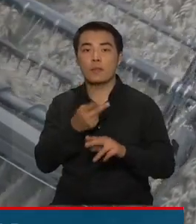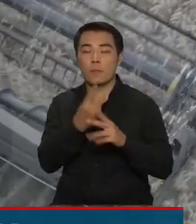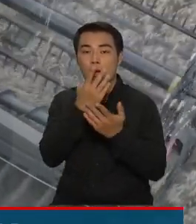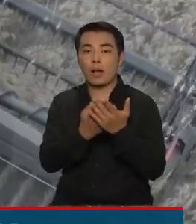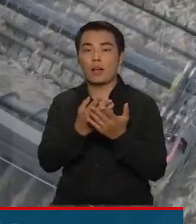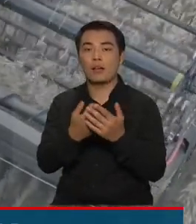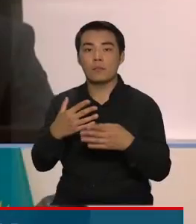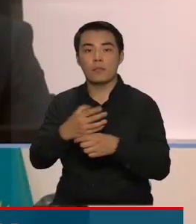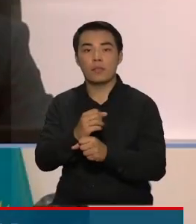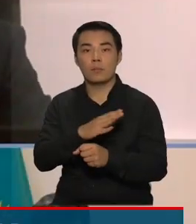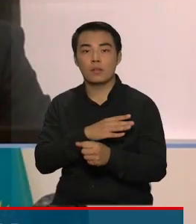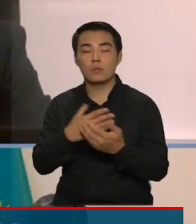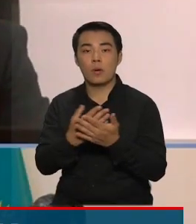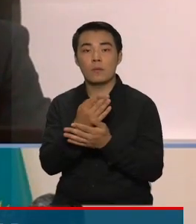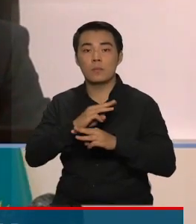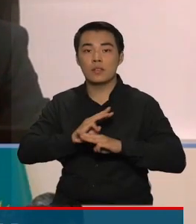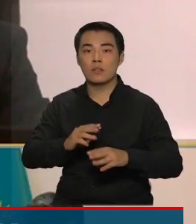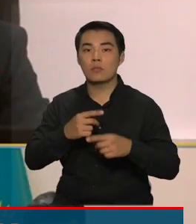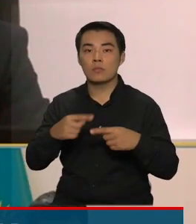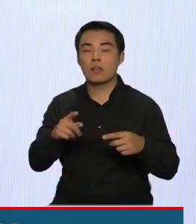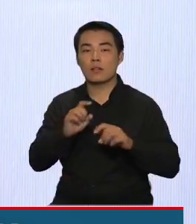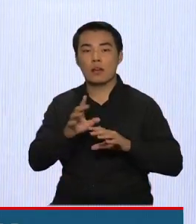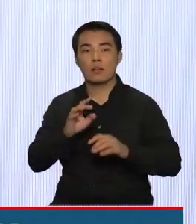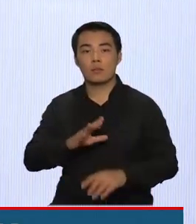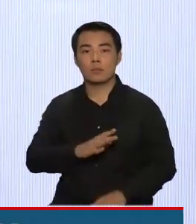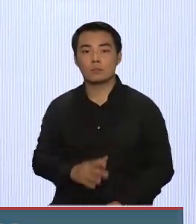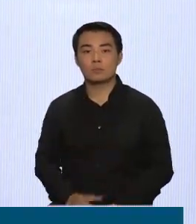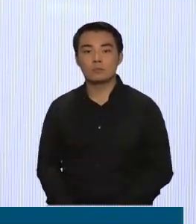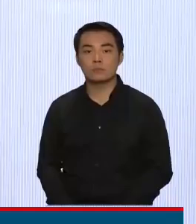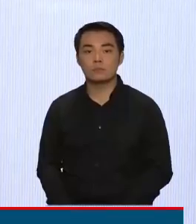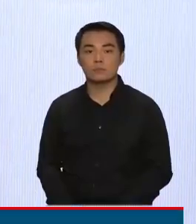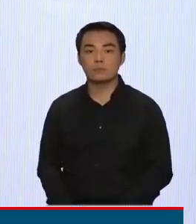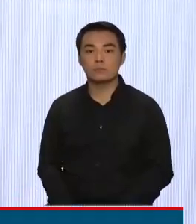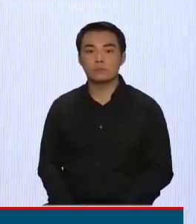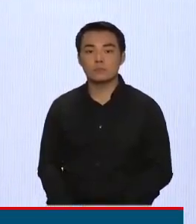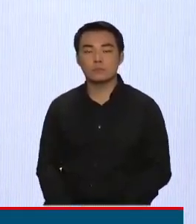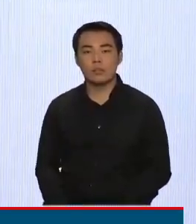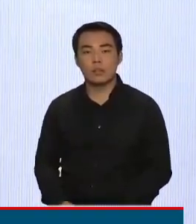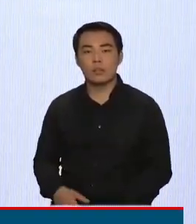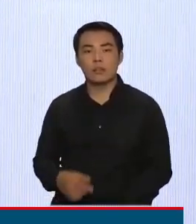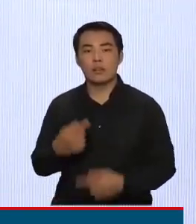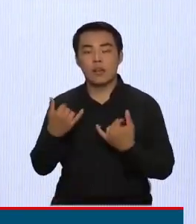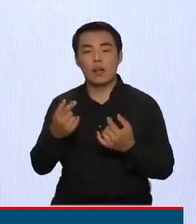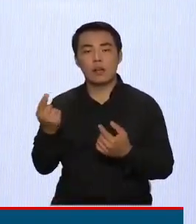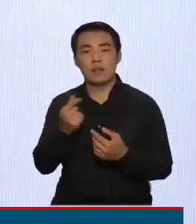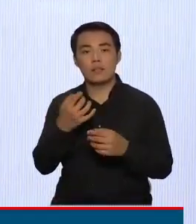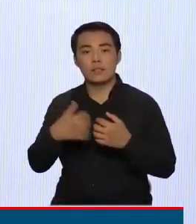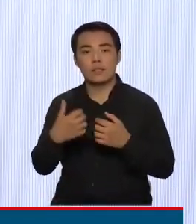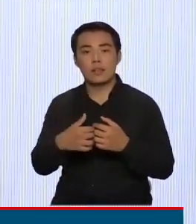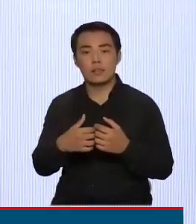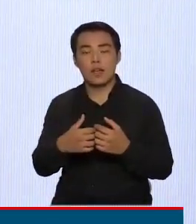көрсеткіш кеміп кетті. Жаңа министр жаңаша мәлімет айтты. 16 миллион тонна астық бастырылды. Орташа